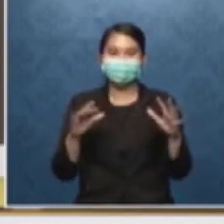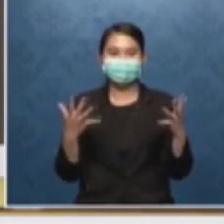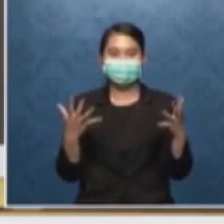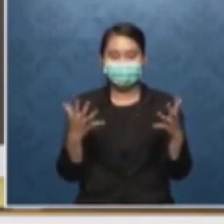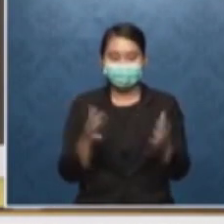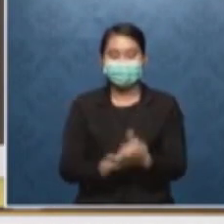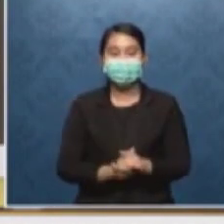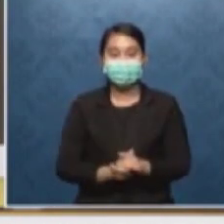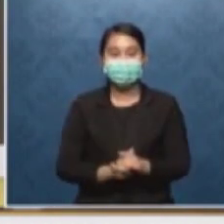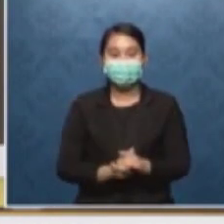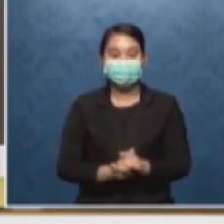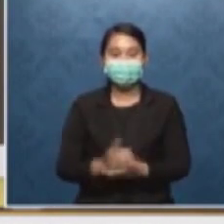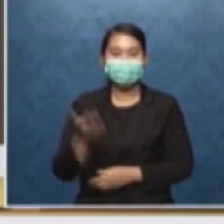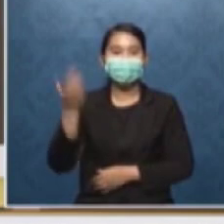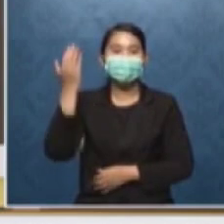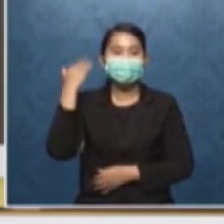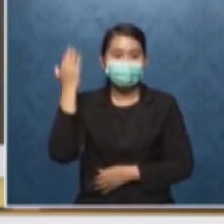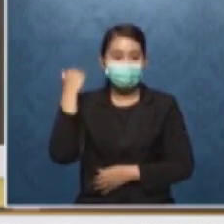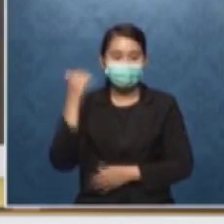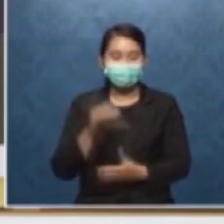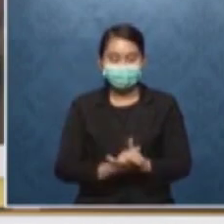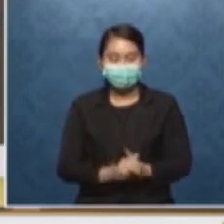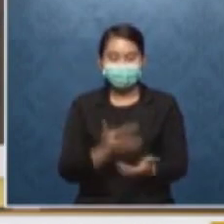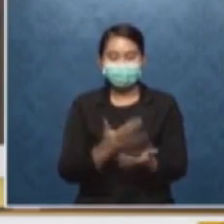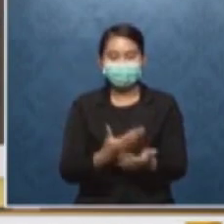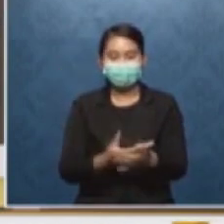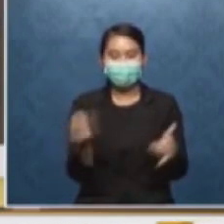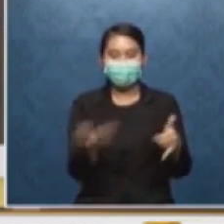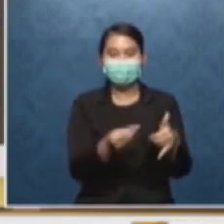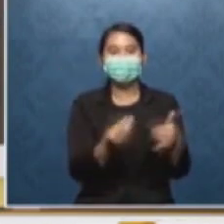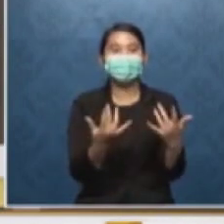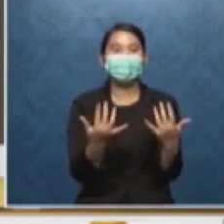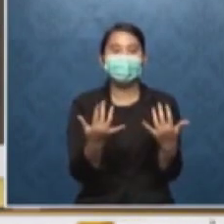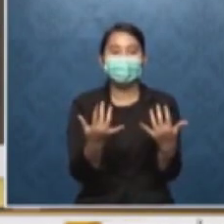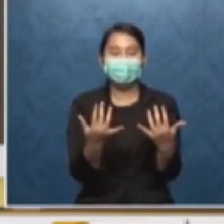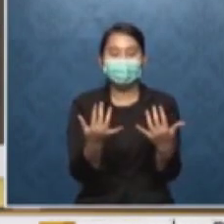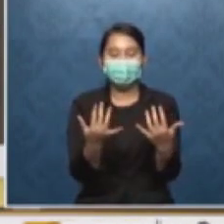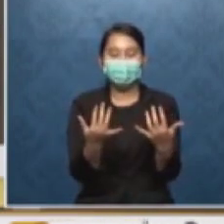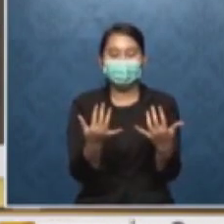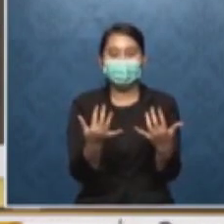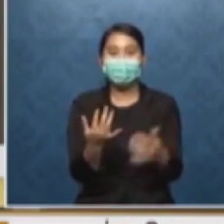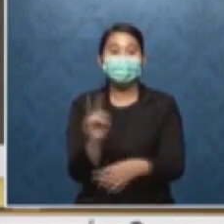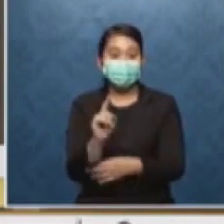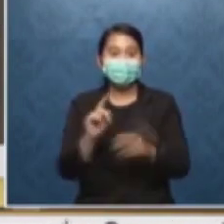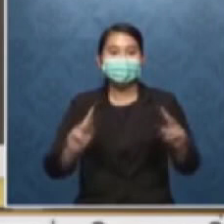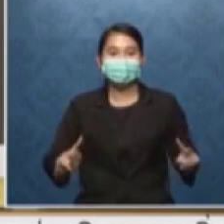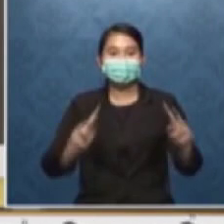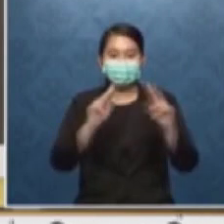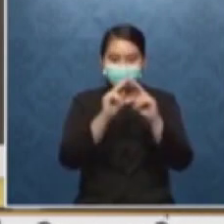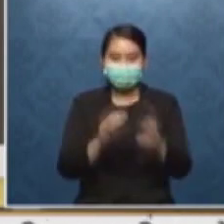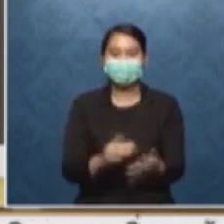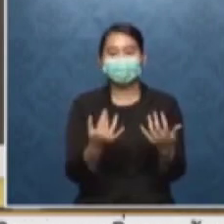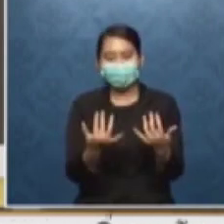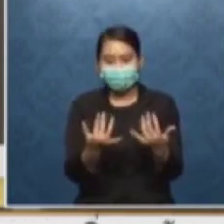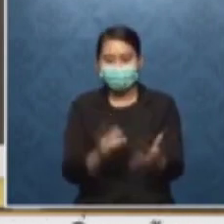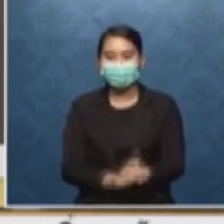รอบที่ผ่านมาการเยียวยาแต่ละครั้งพี่น้องประชาชนเค้ารอกันจนเหนียวล่างอ่ะต้องไปรอกันอยู่ที่หน้ากระทรวงไปกินยาเบื่อหนู